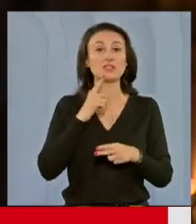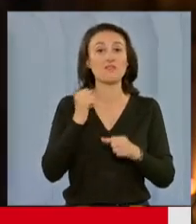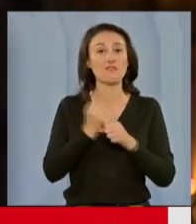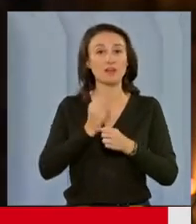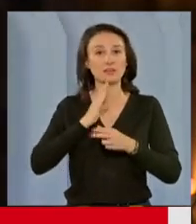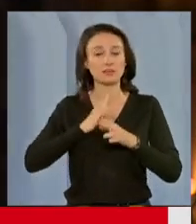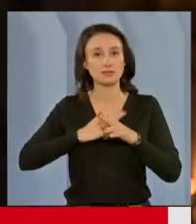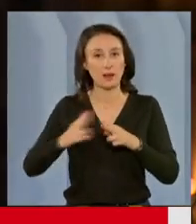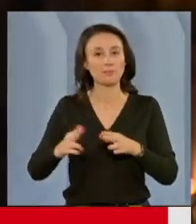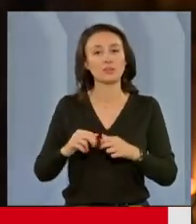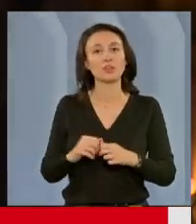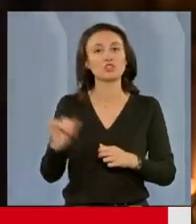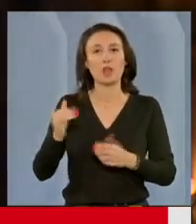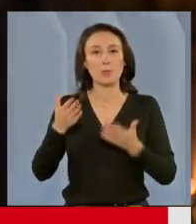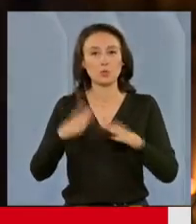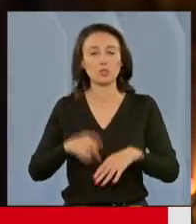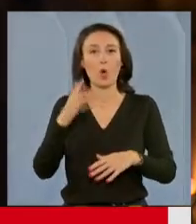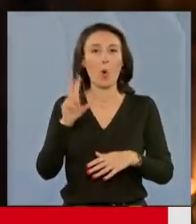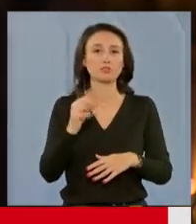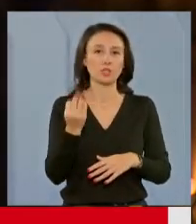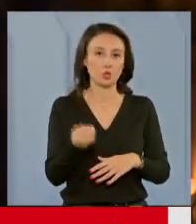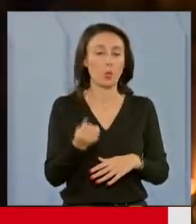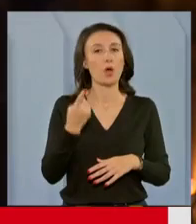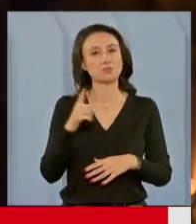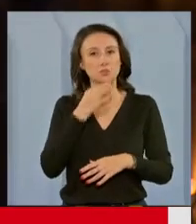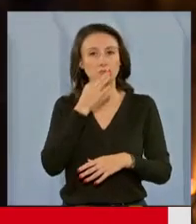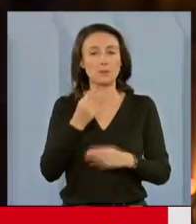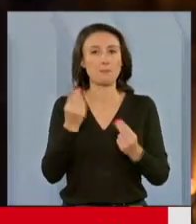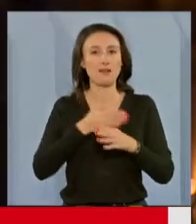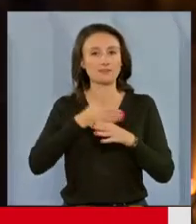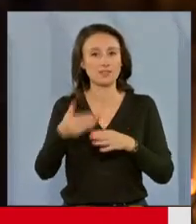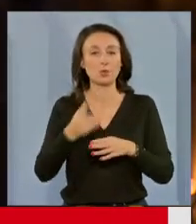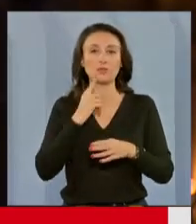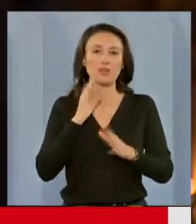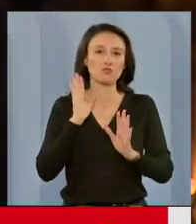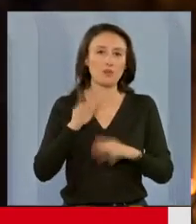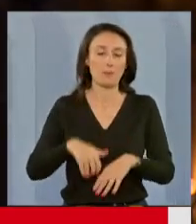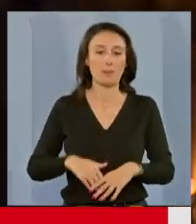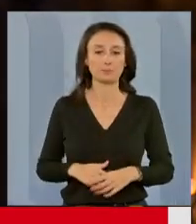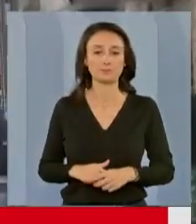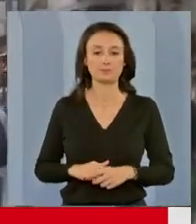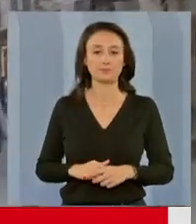facă dreptate martirilor din 89, alții spun că este mult prea târziu și chiar de fațadă.